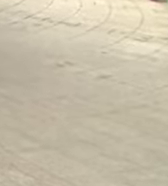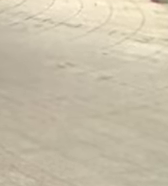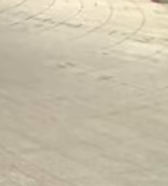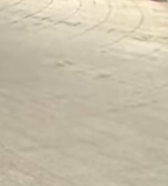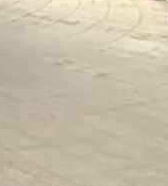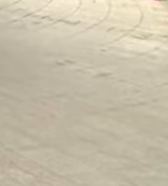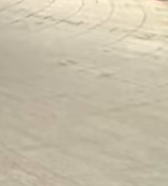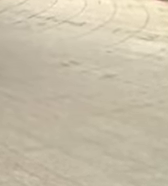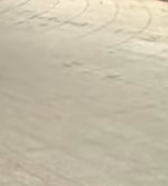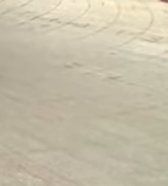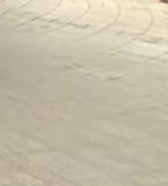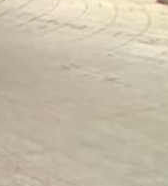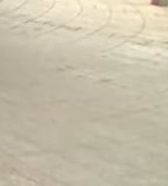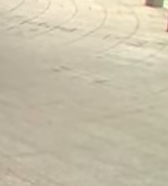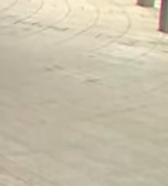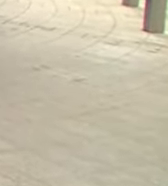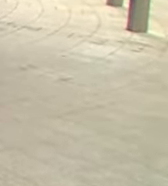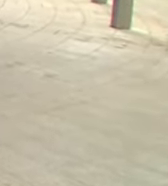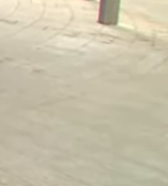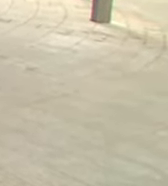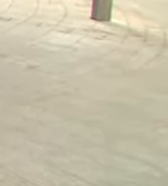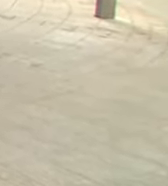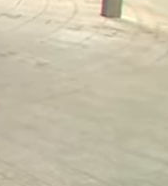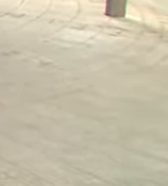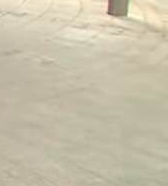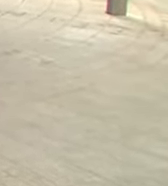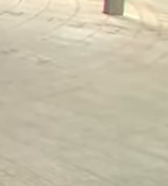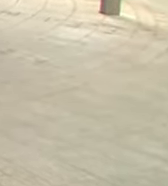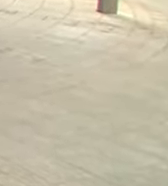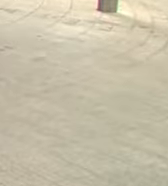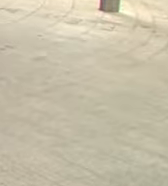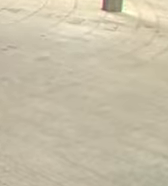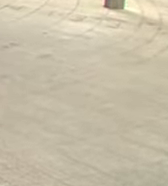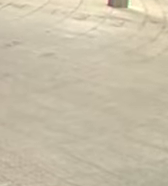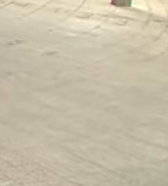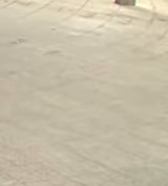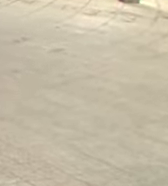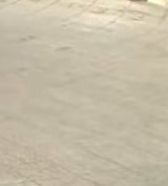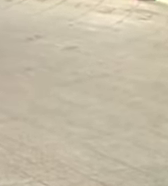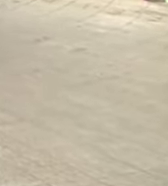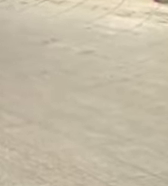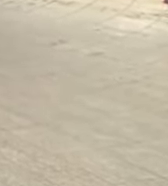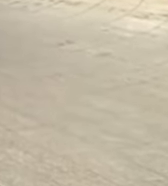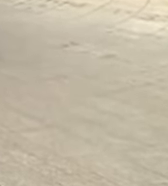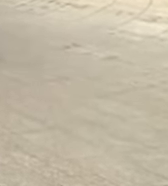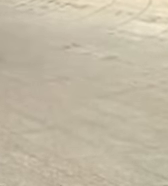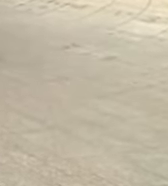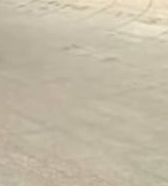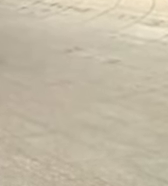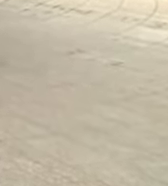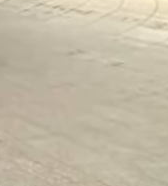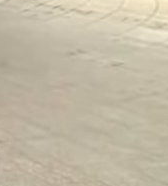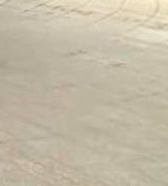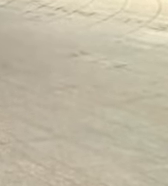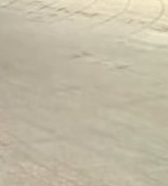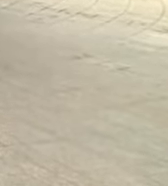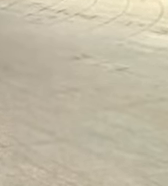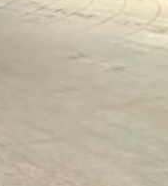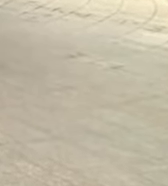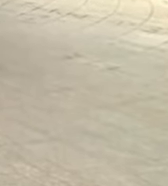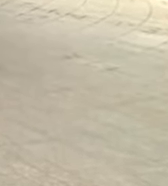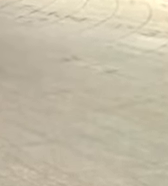3시간 방송 지금 시작하겠습니다. 전 비가 오나 눈이 오나 매일 아침 이곳에서 여러분을 기다리겠습니다. 김진의 돌직구쇼 지금 라이브로